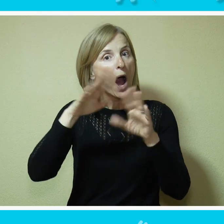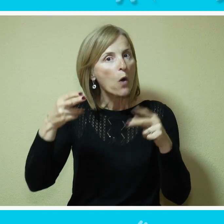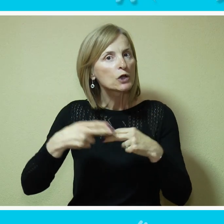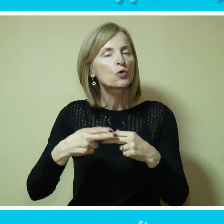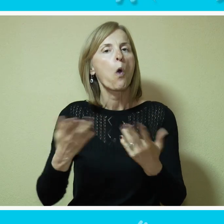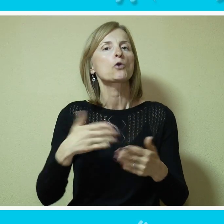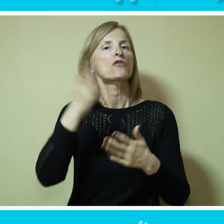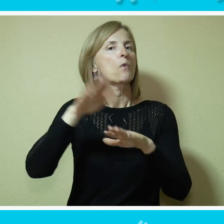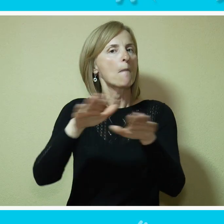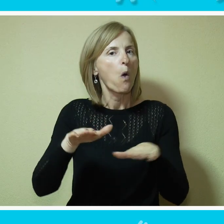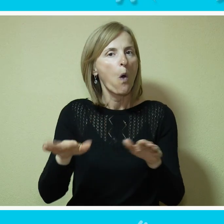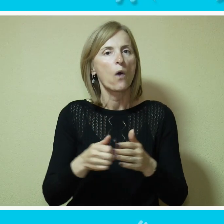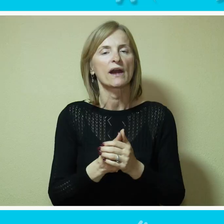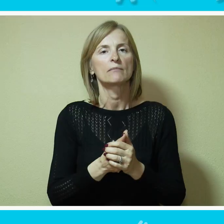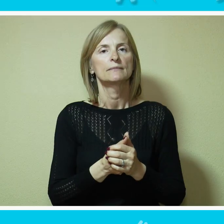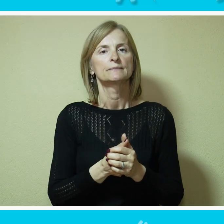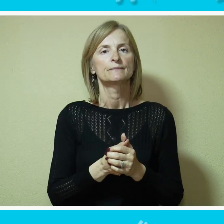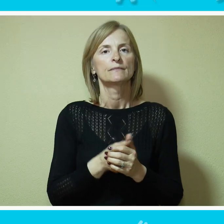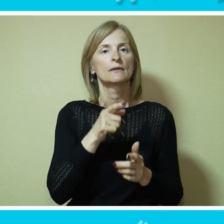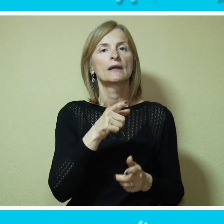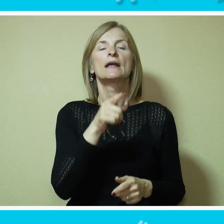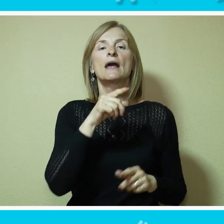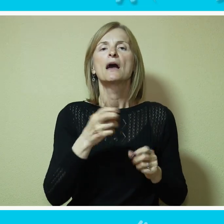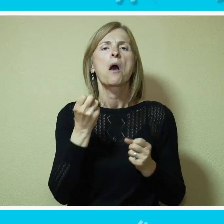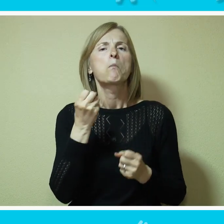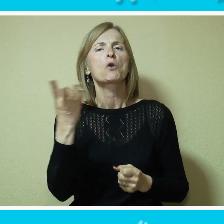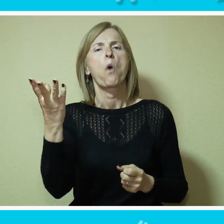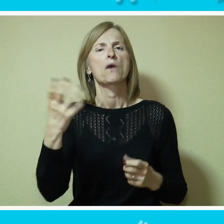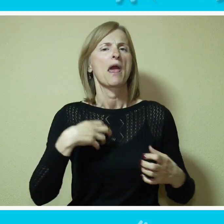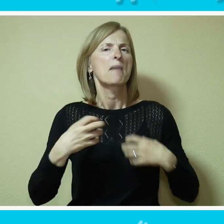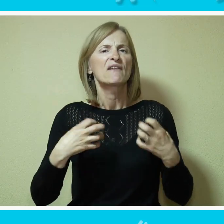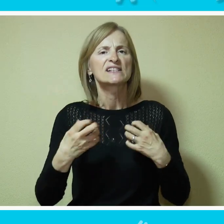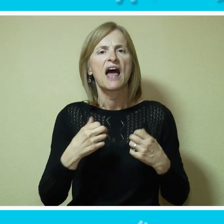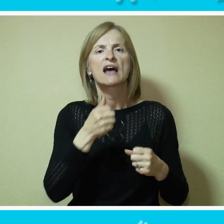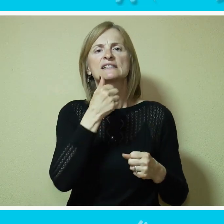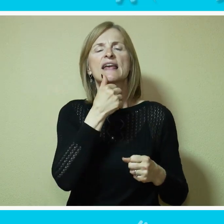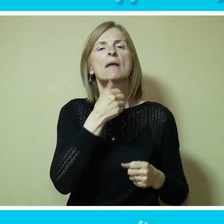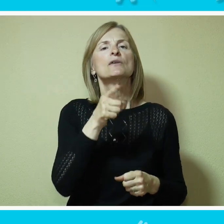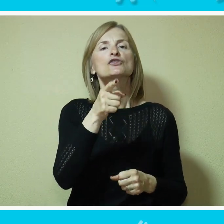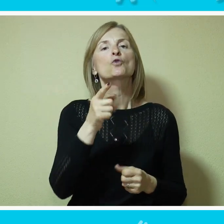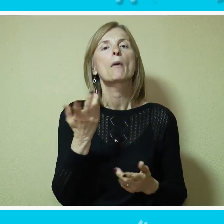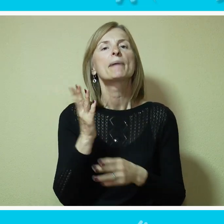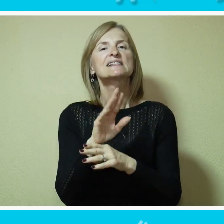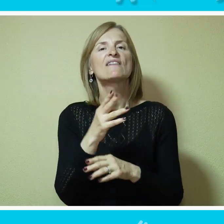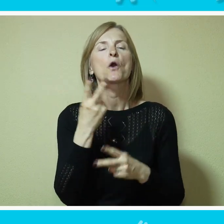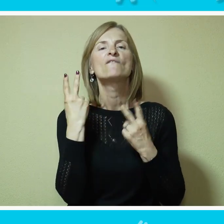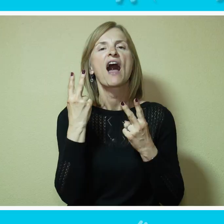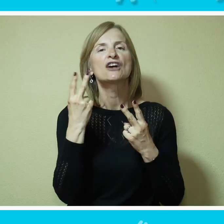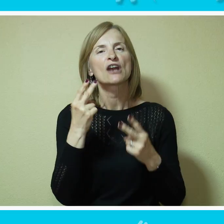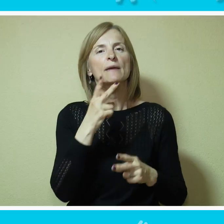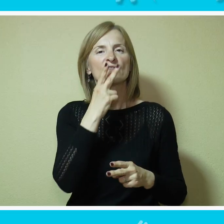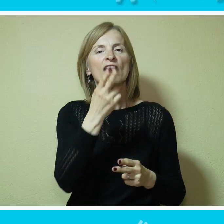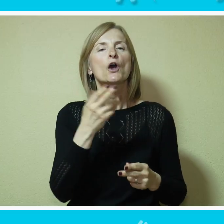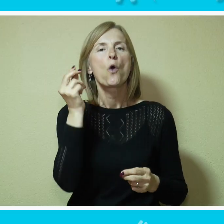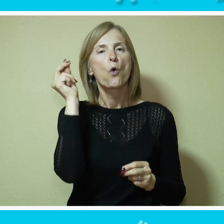to za nas dobro. Brojne manifestacije i sadržaji predstavljaju važan vid učenja kroz